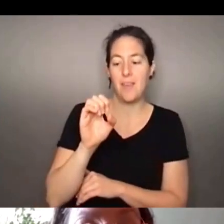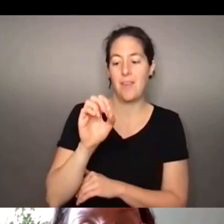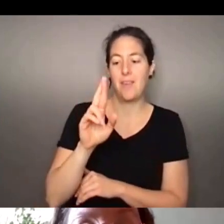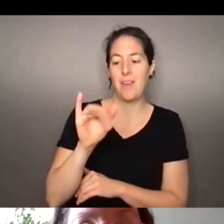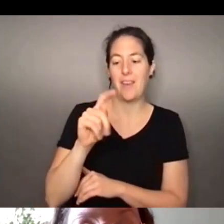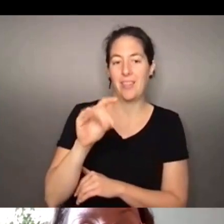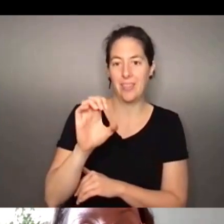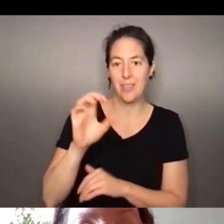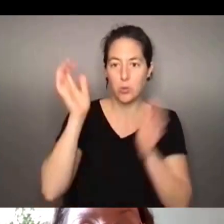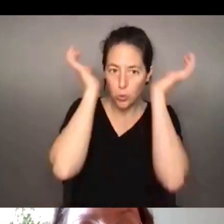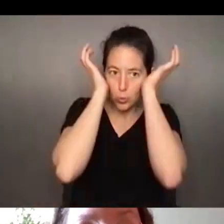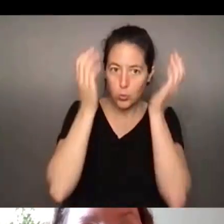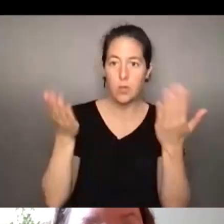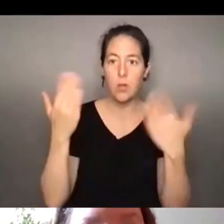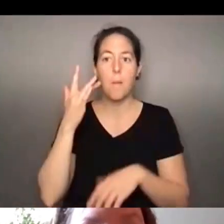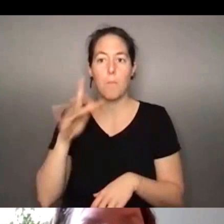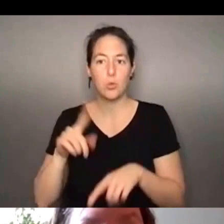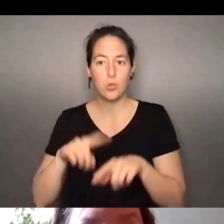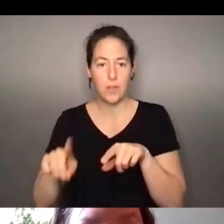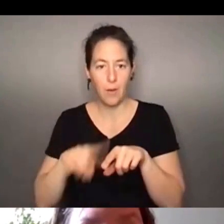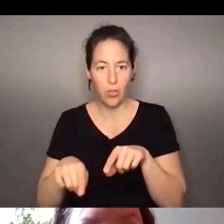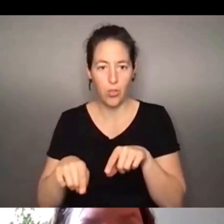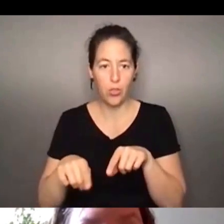la mouche de la carotte.